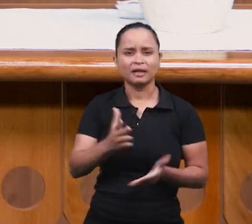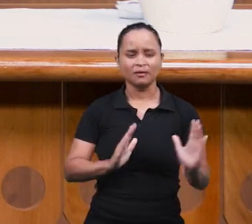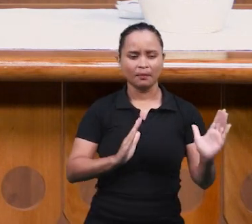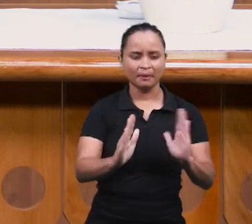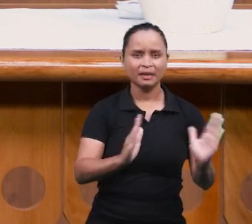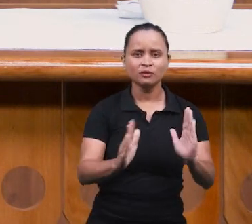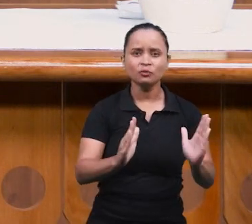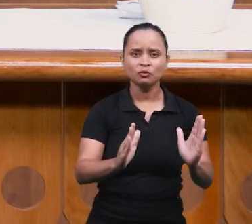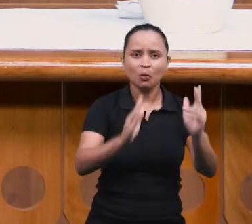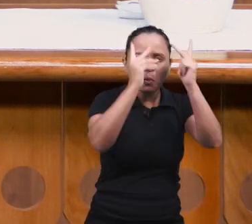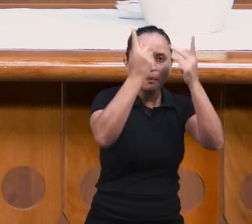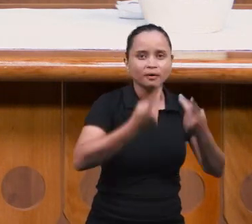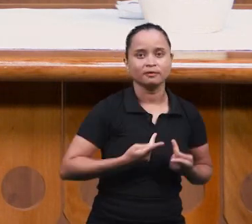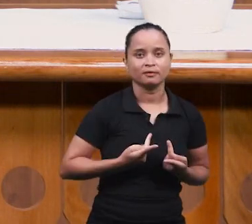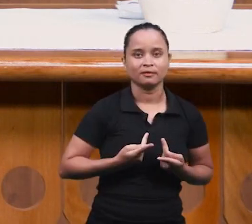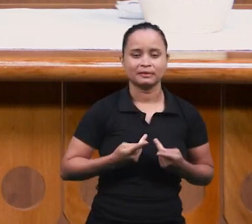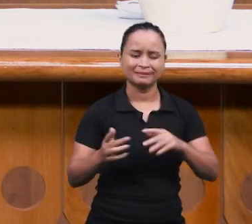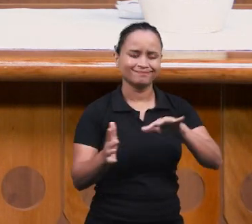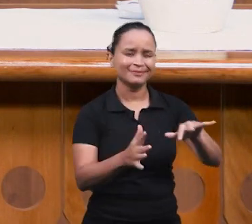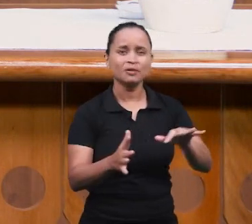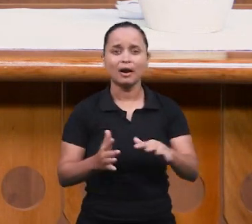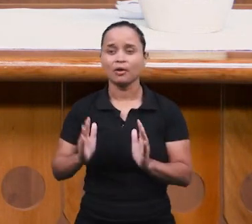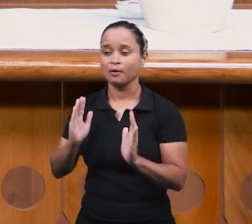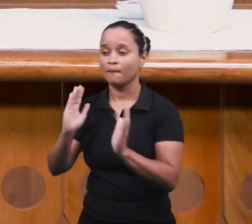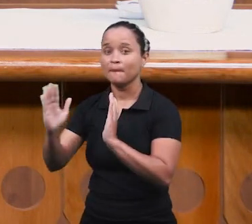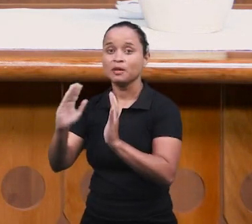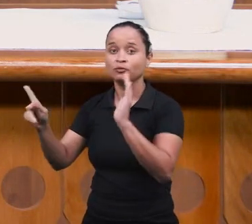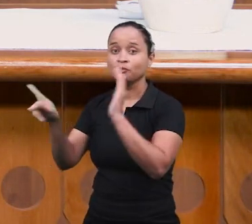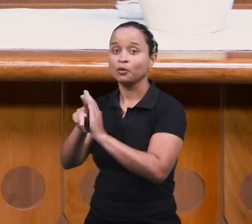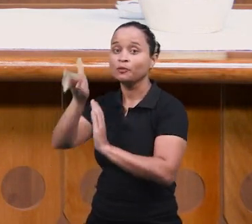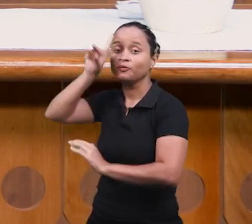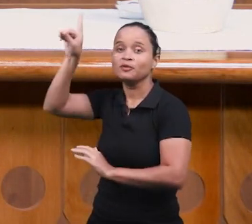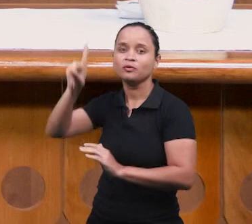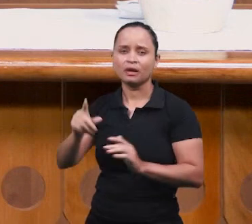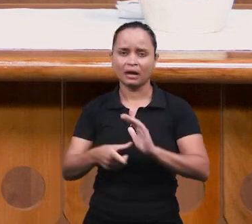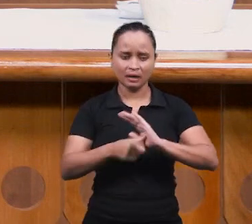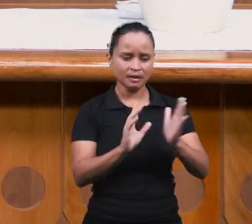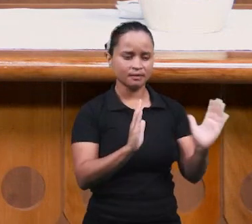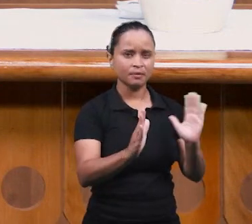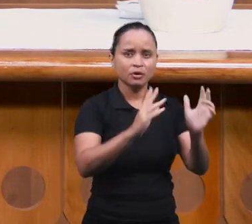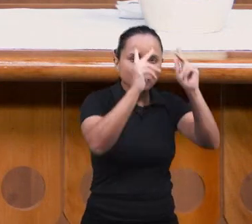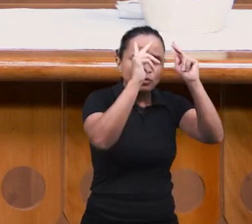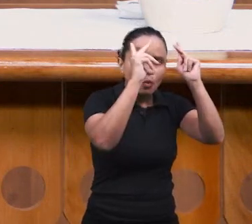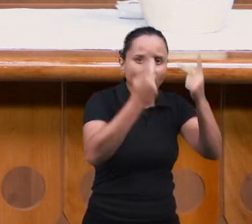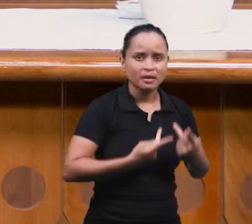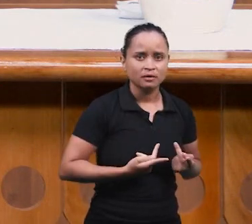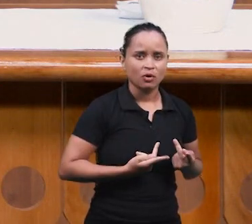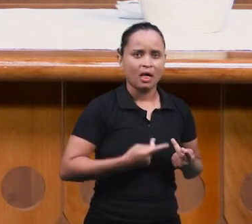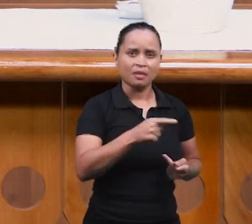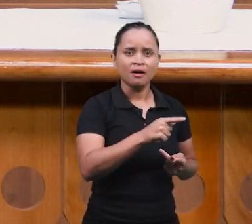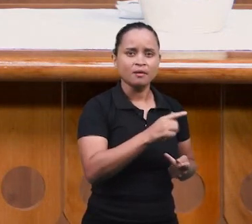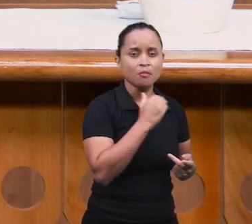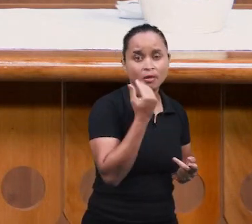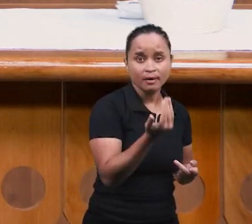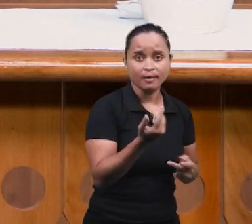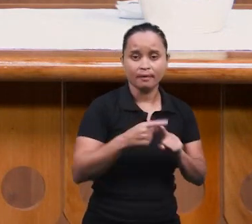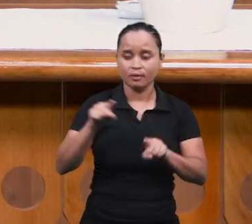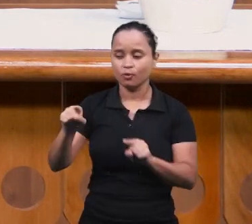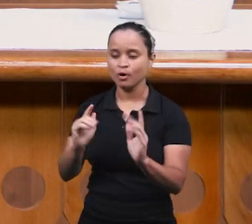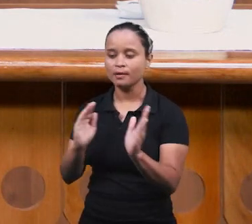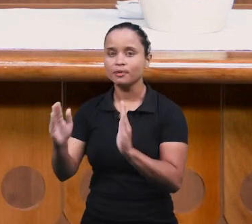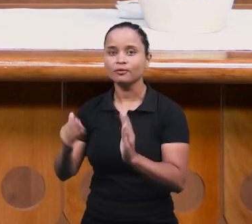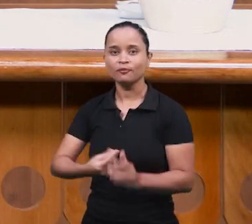Il est important de comprendre cela, de comprendre que nous